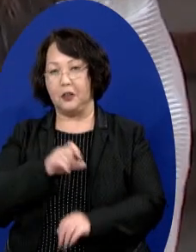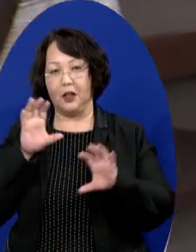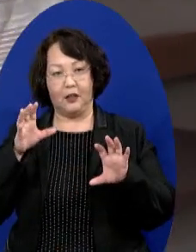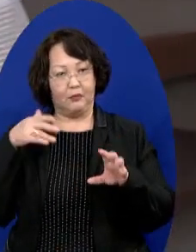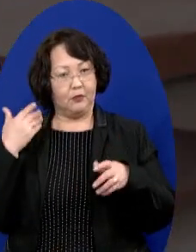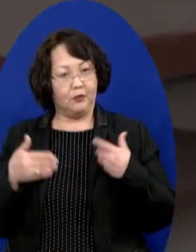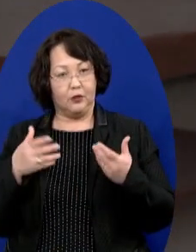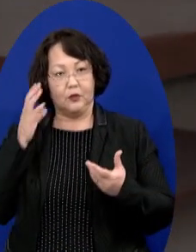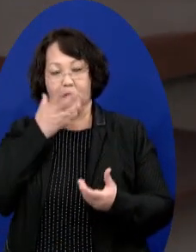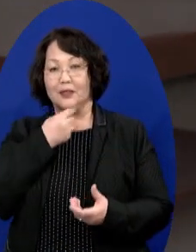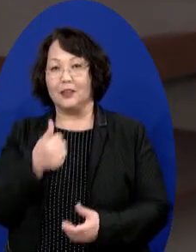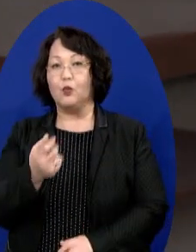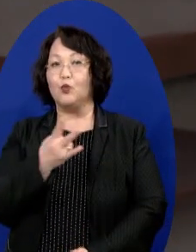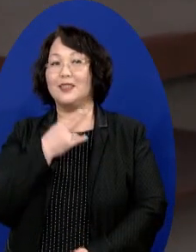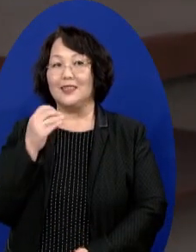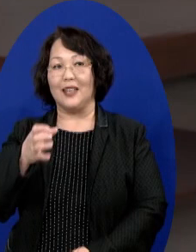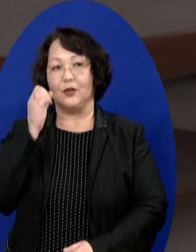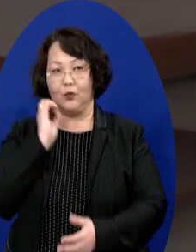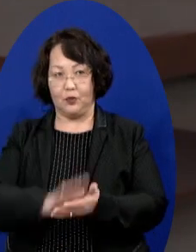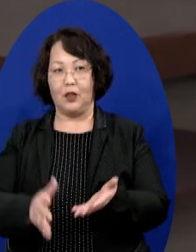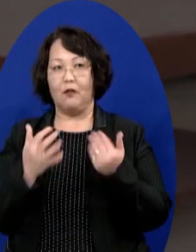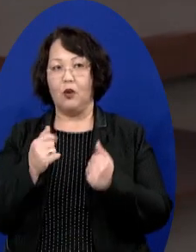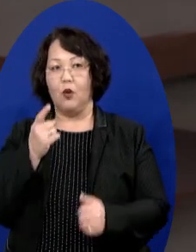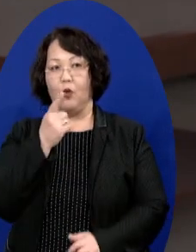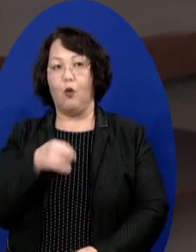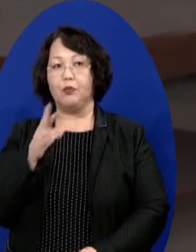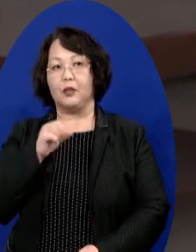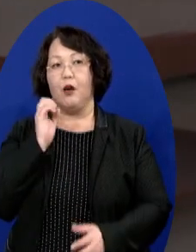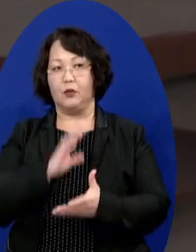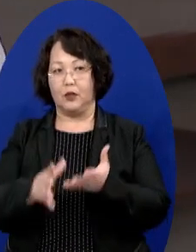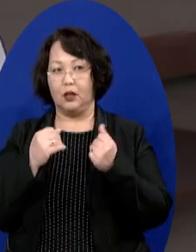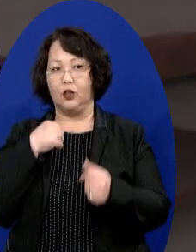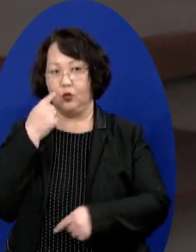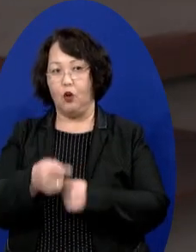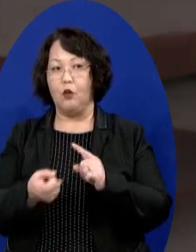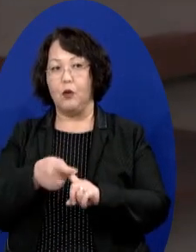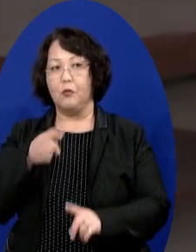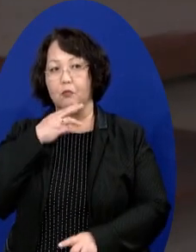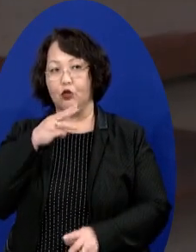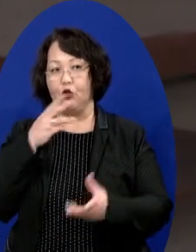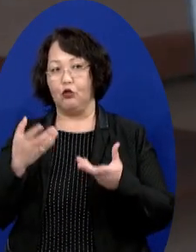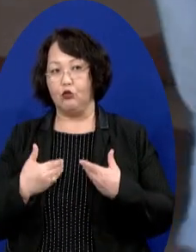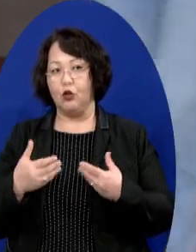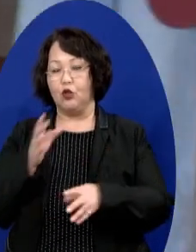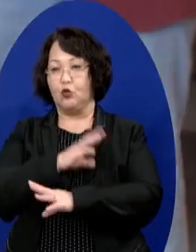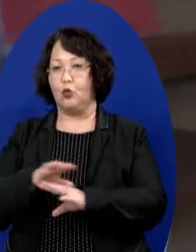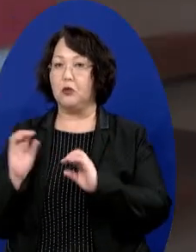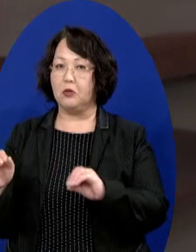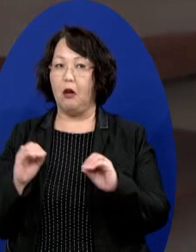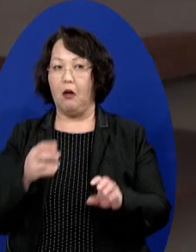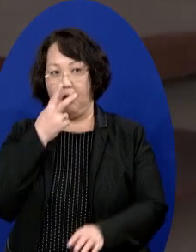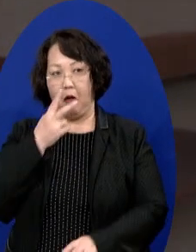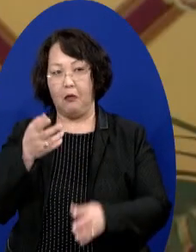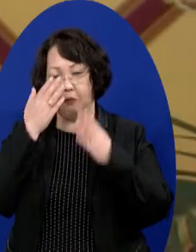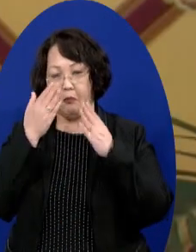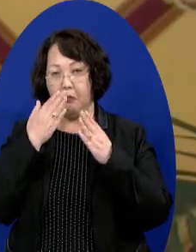цаас бий хувьцааг авалгүй яах вэ? Одоо бид нар чинь бас тэгээд энэ талаар бас мэдээлэл өгч олон нийтэд маш олон сургалтуудыг явуулж байгаа нь бол